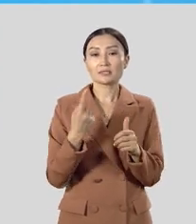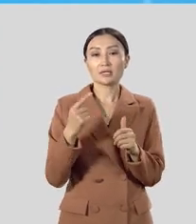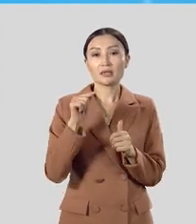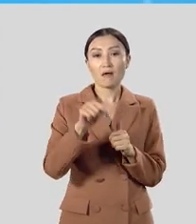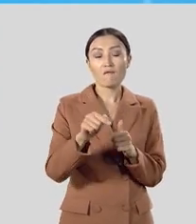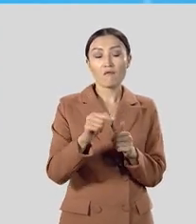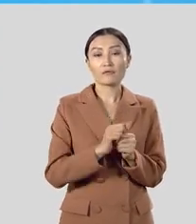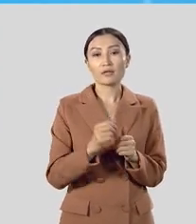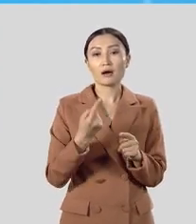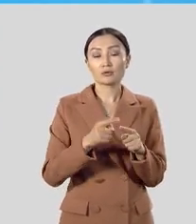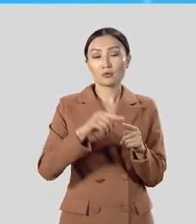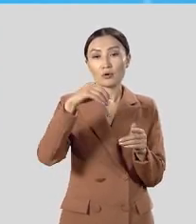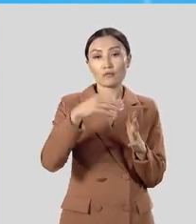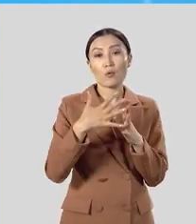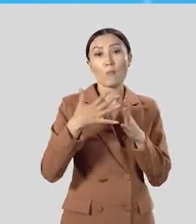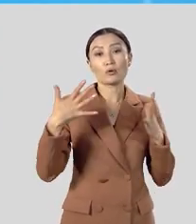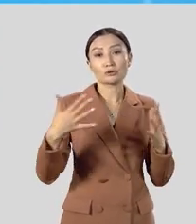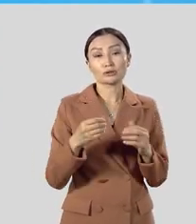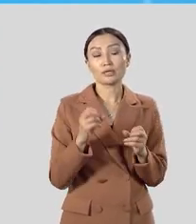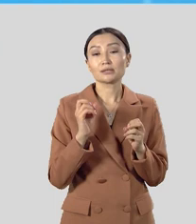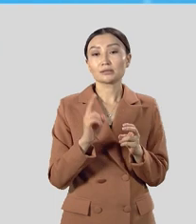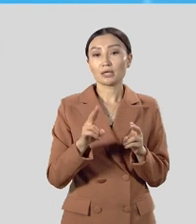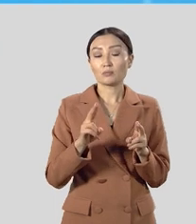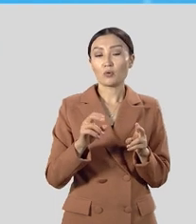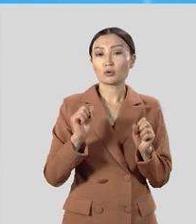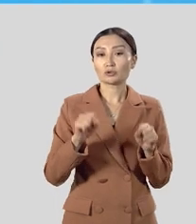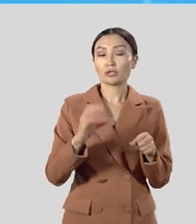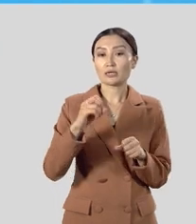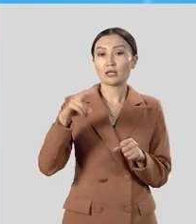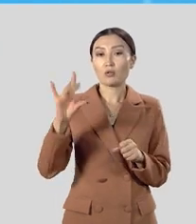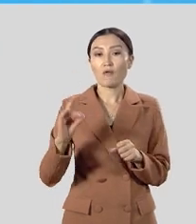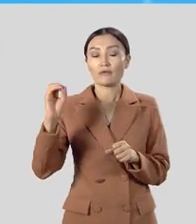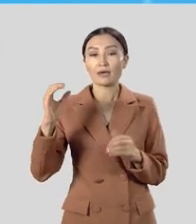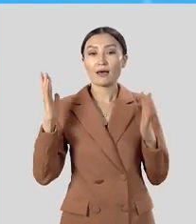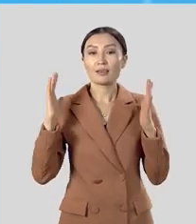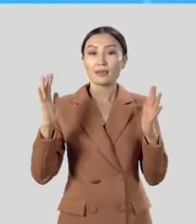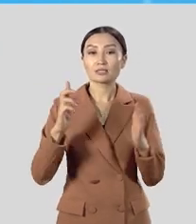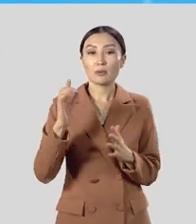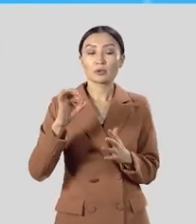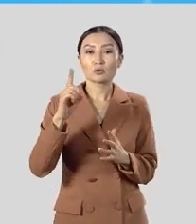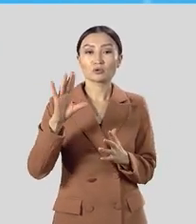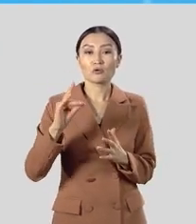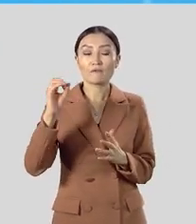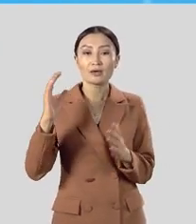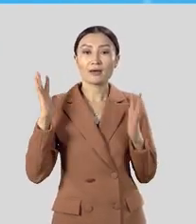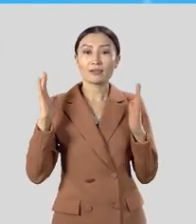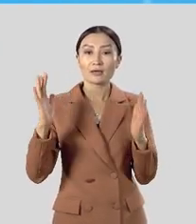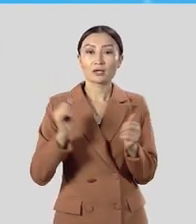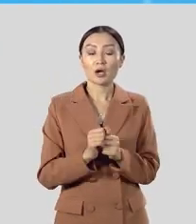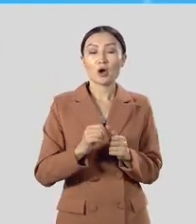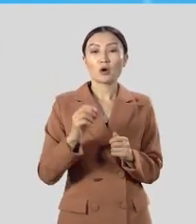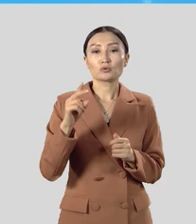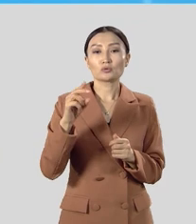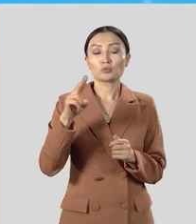того вида, который в нем преобладает. Таким образом, можно выделить еловый лес, березовый лес – роща, дубовый лес